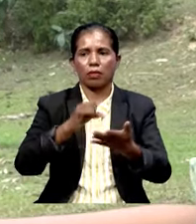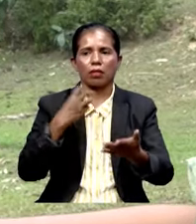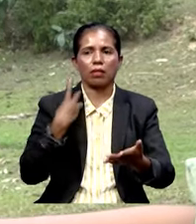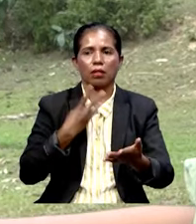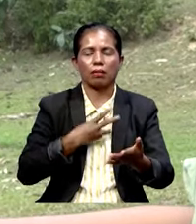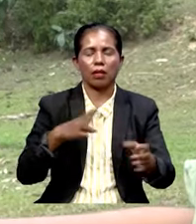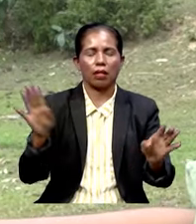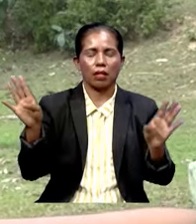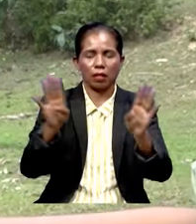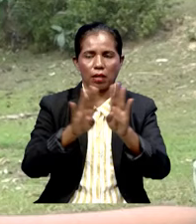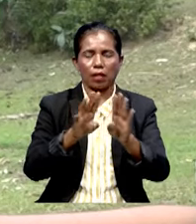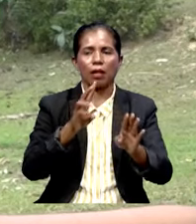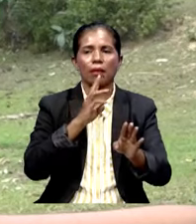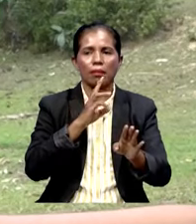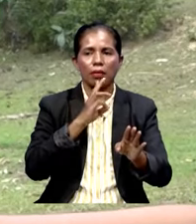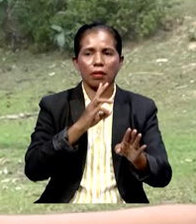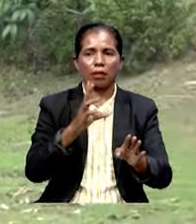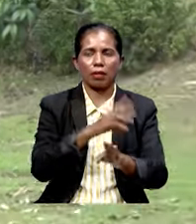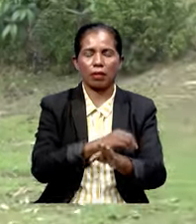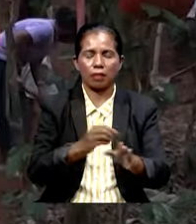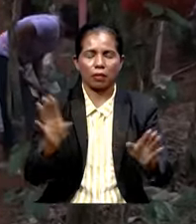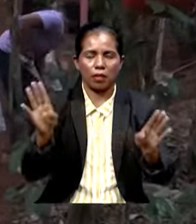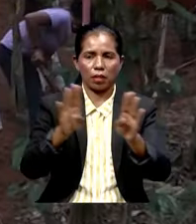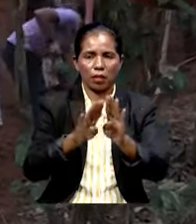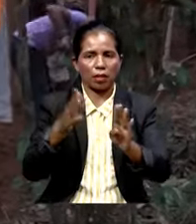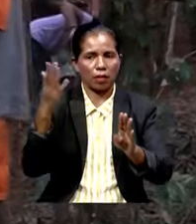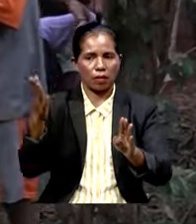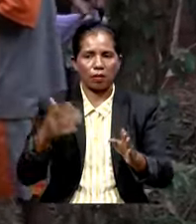takabe. To ikus ami takai hiu suri neba.